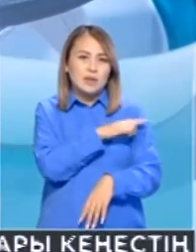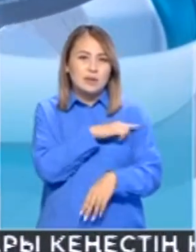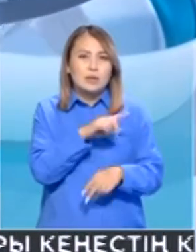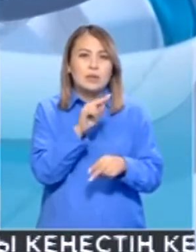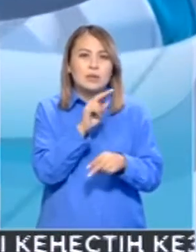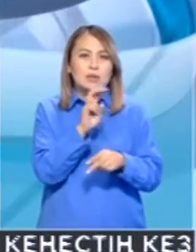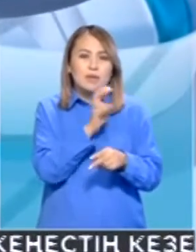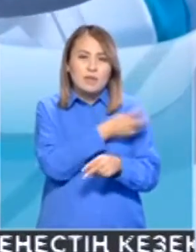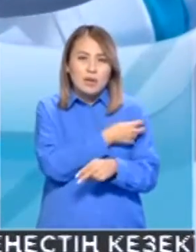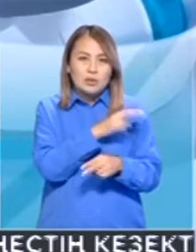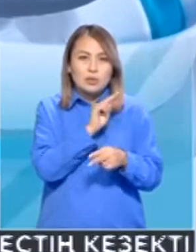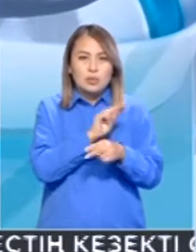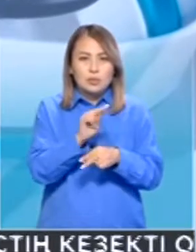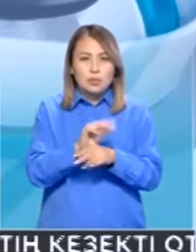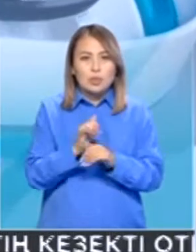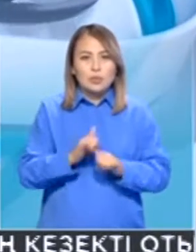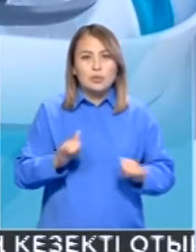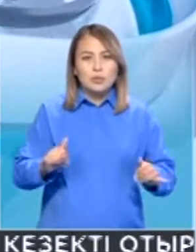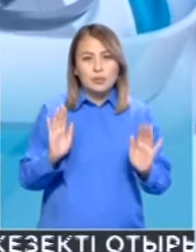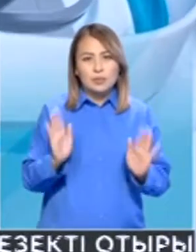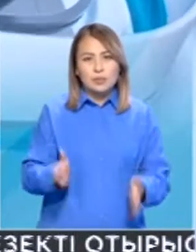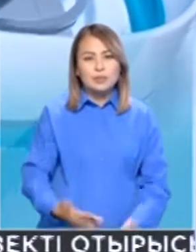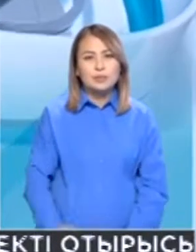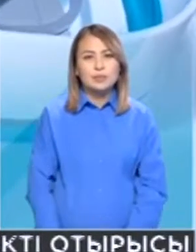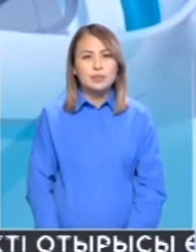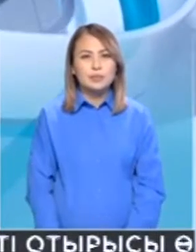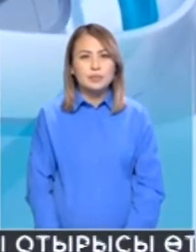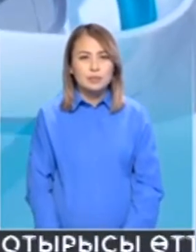даярлау күшейеді.